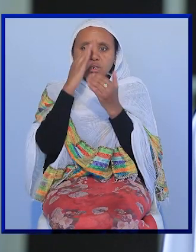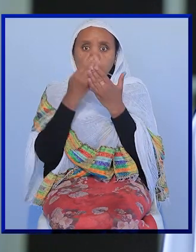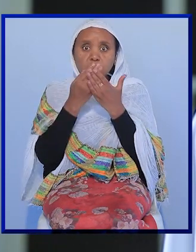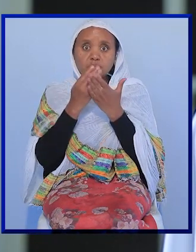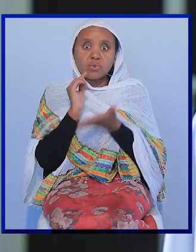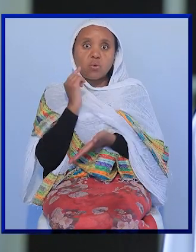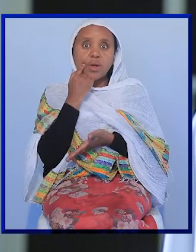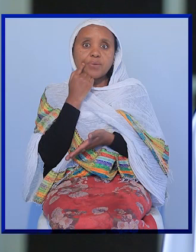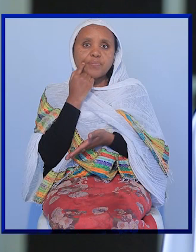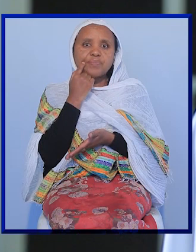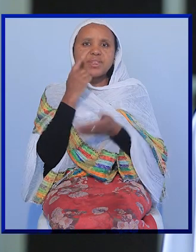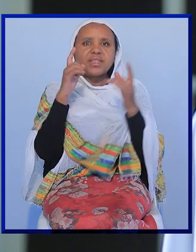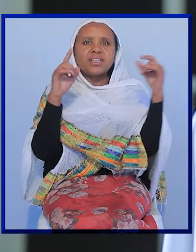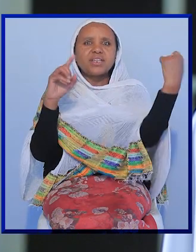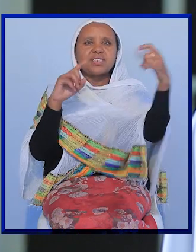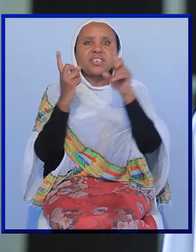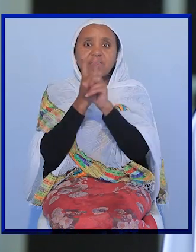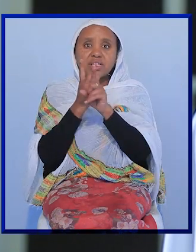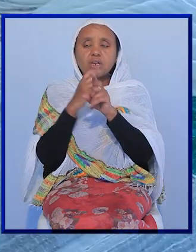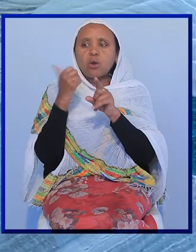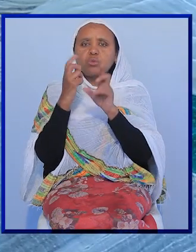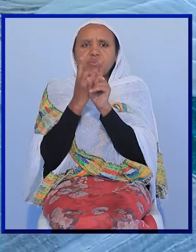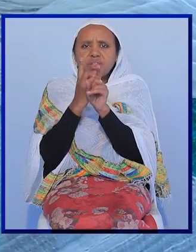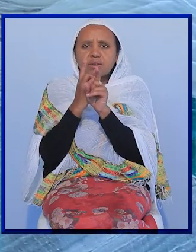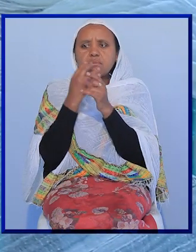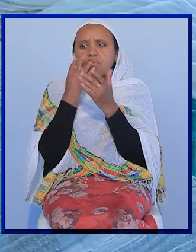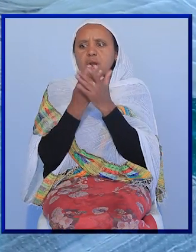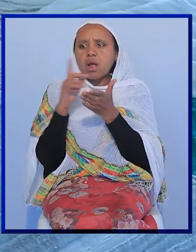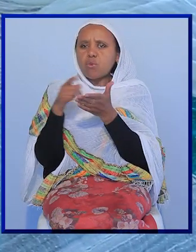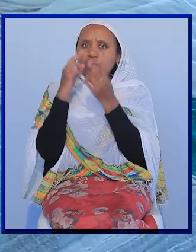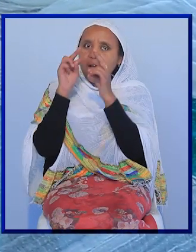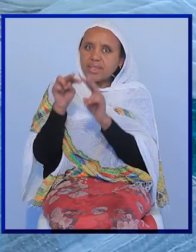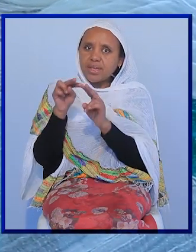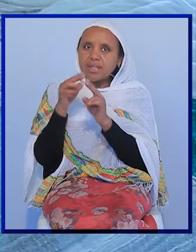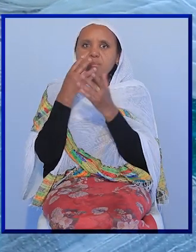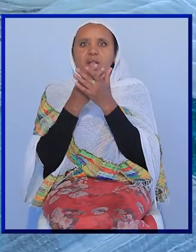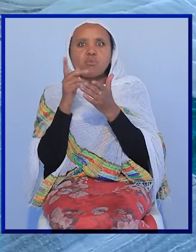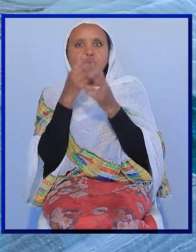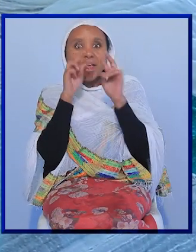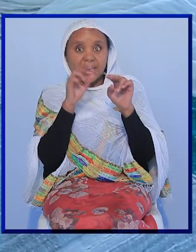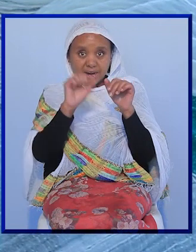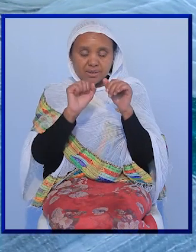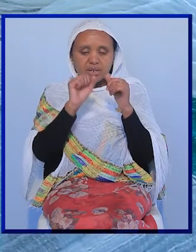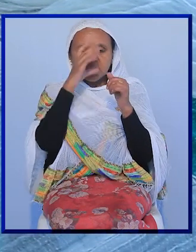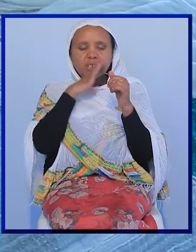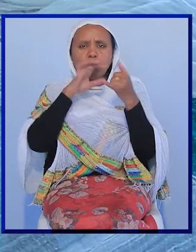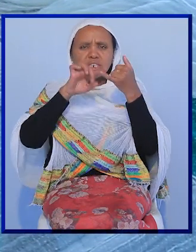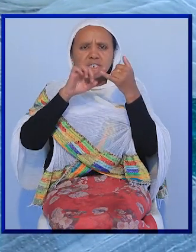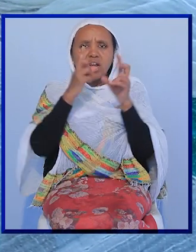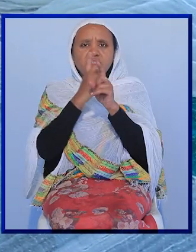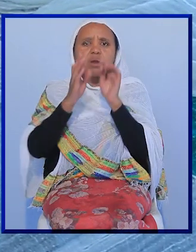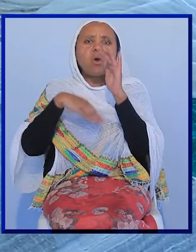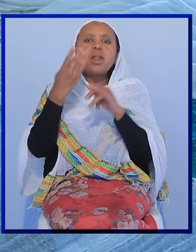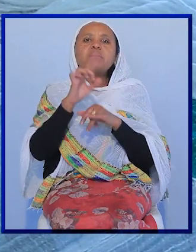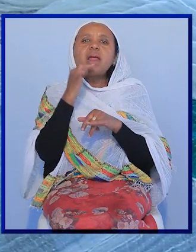እኮ ሲፈጥር ሌሎችን ፍጥረታት ሲፈጥር መልካም እንደሆነ አየ እያለ ከቀጠለ በኋላ መጨረሻ ላይ ሰውን ከፈጠረ በኋላ